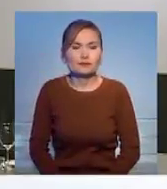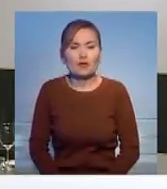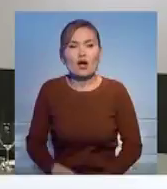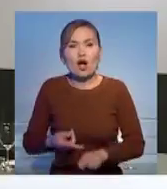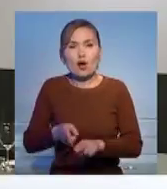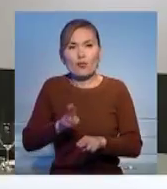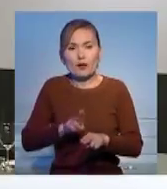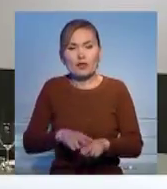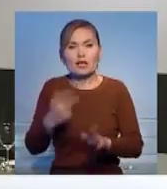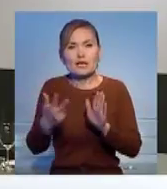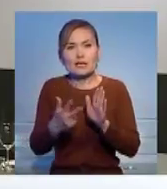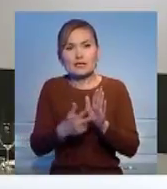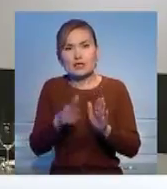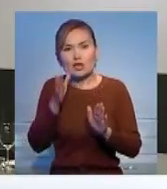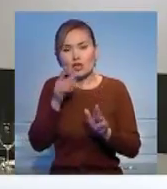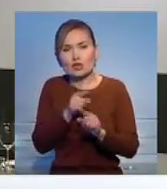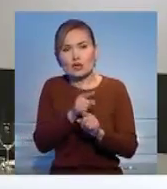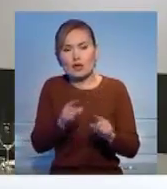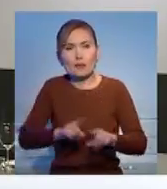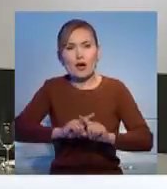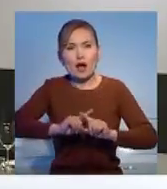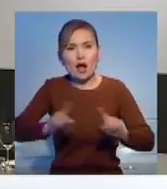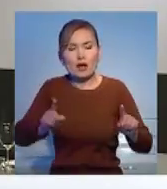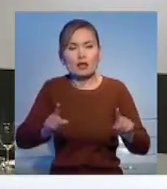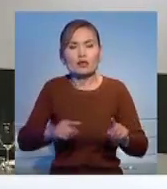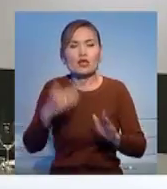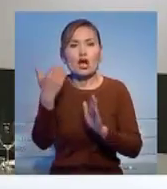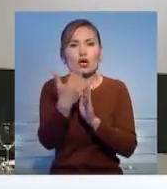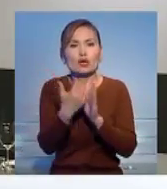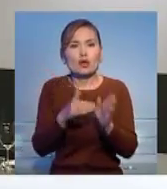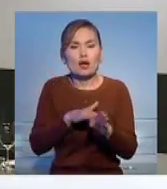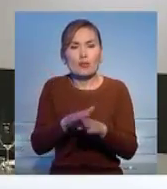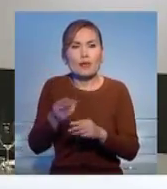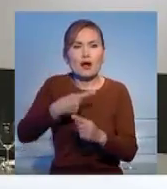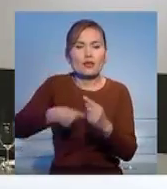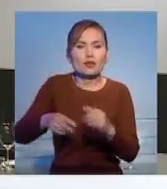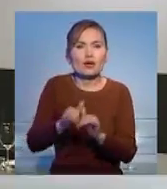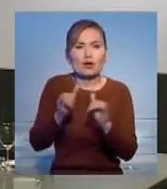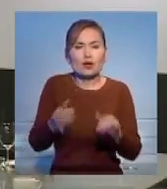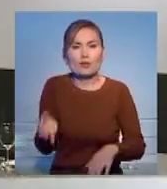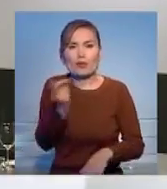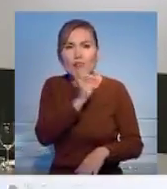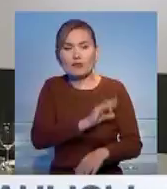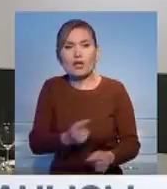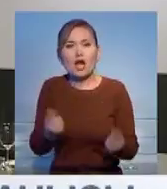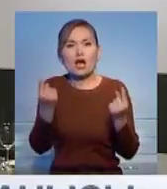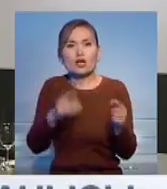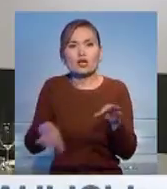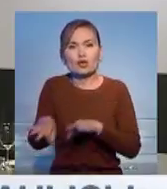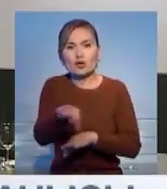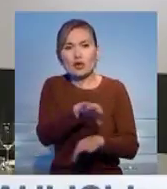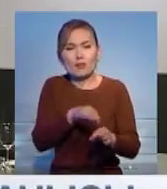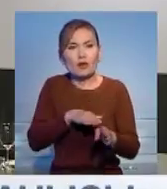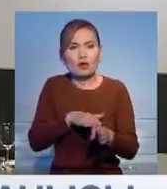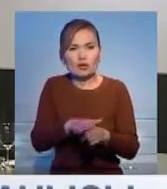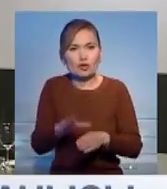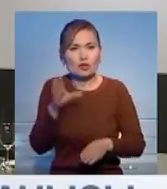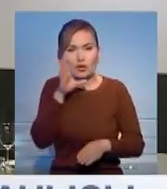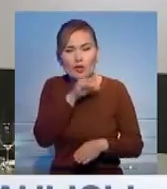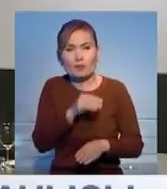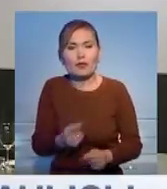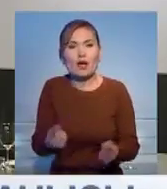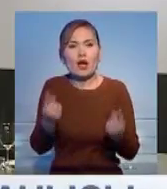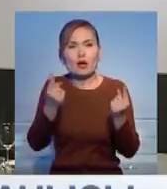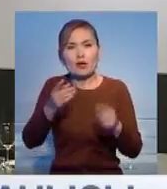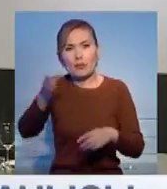Бұл 8 жыл бойы әлемде айрықша істерді атқарып, ақша тауып қоймай, нақты ірі жобаларды жүзеге асырып келе жатқан